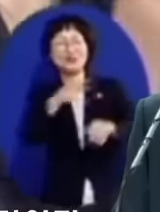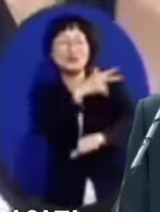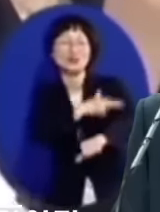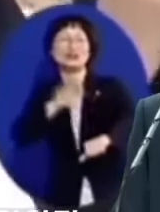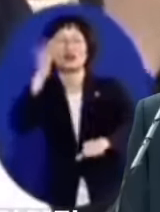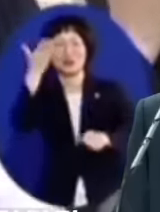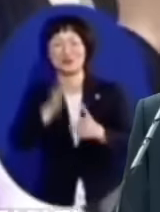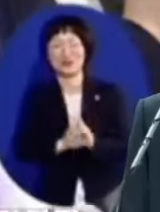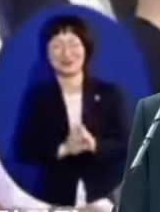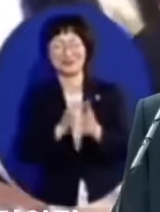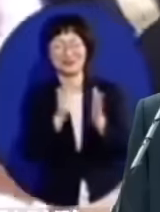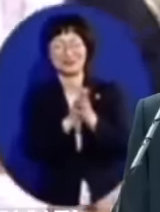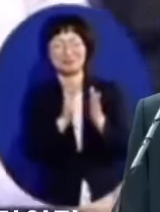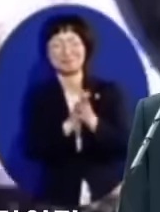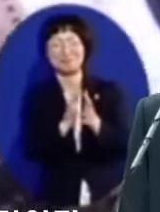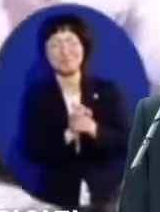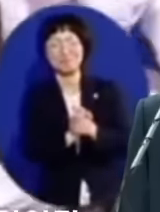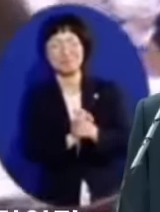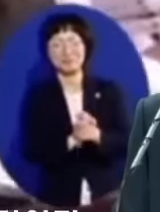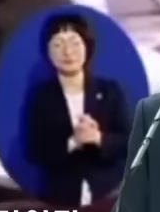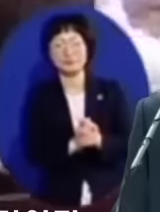되었어요.